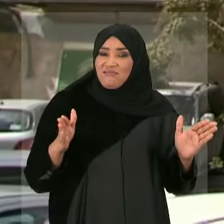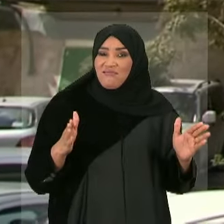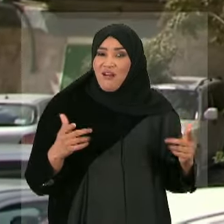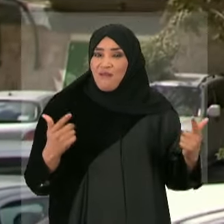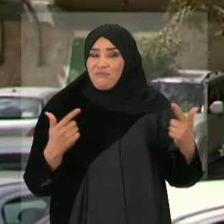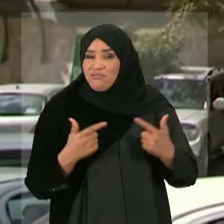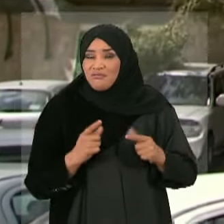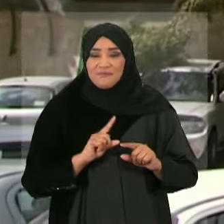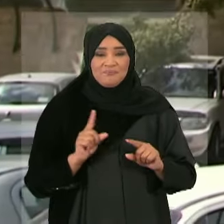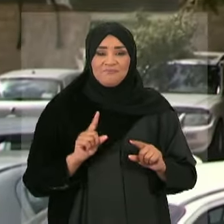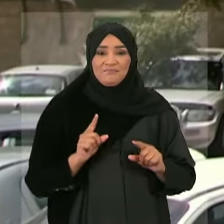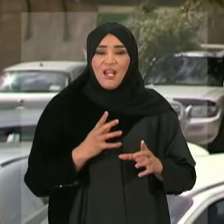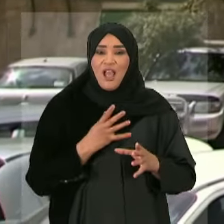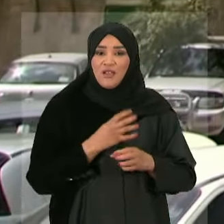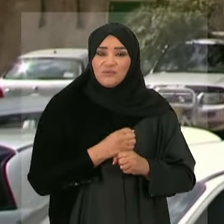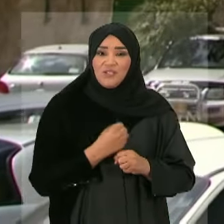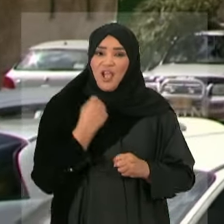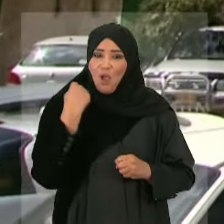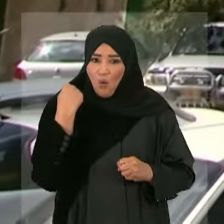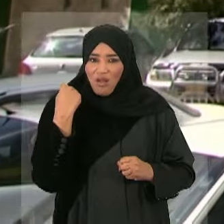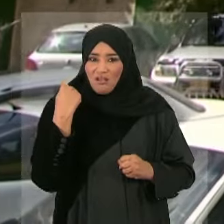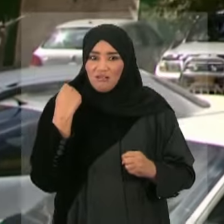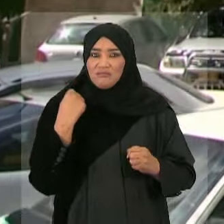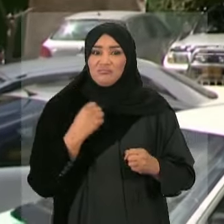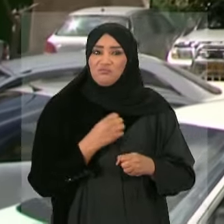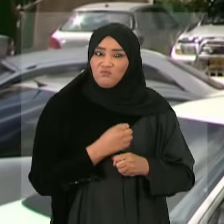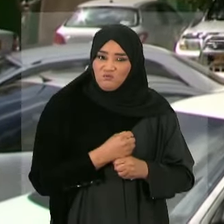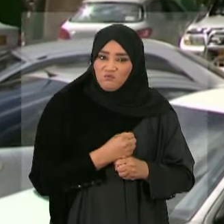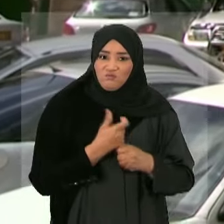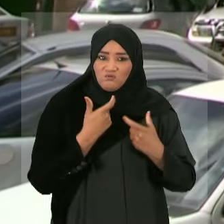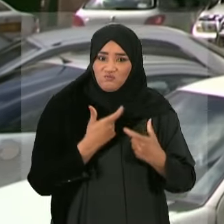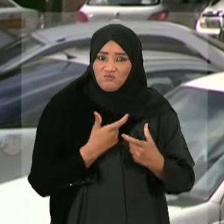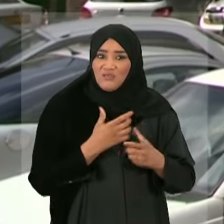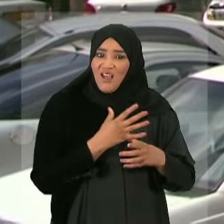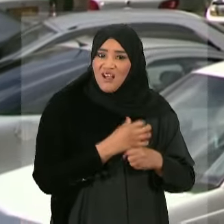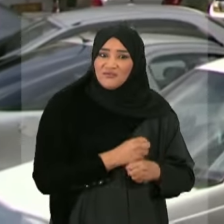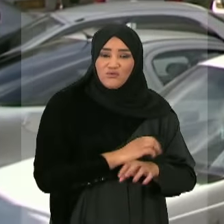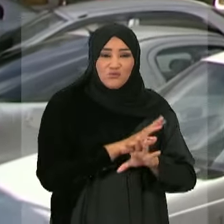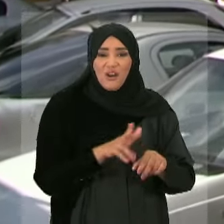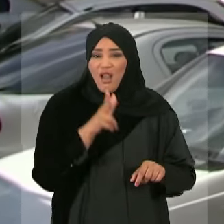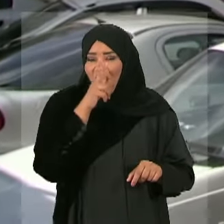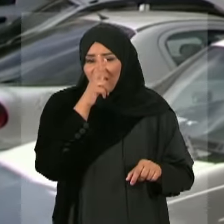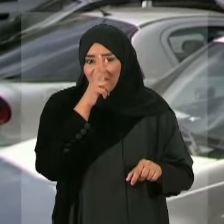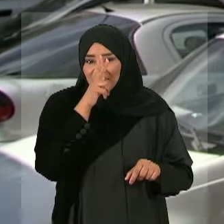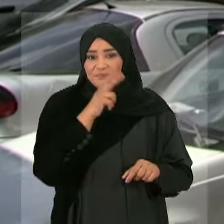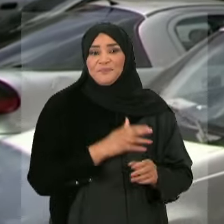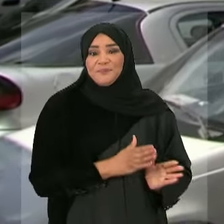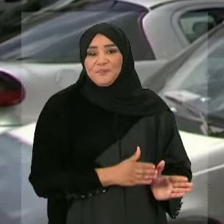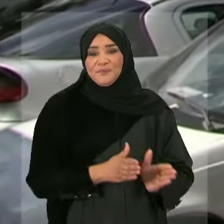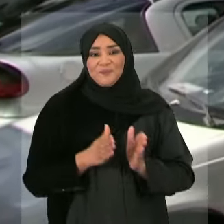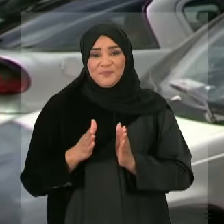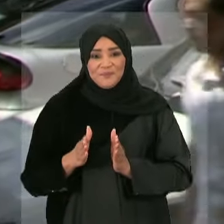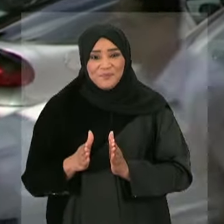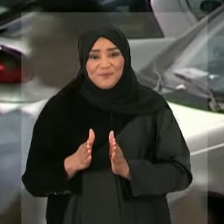من وليف ومعه وانا والي فراح،